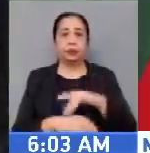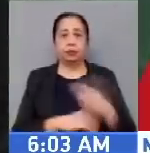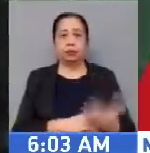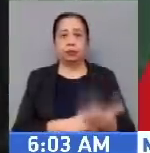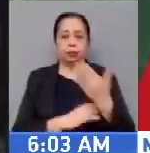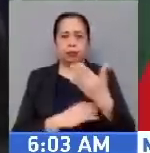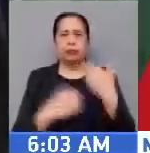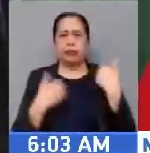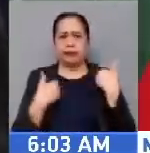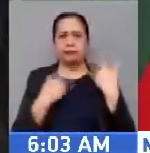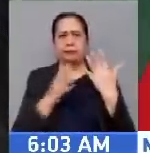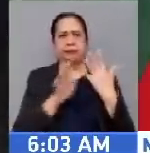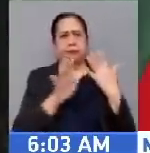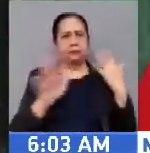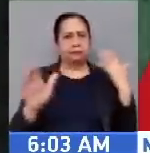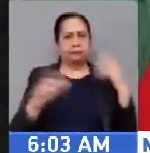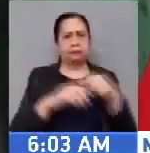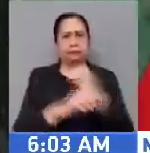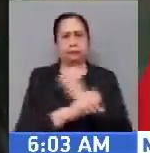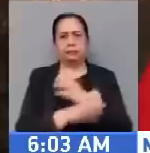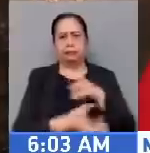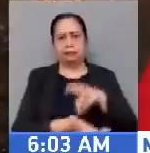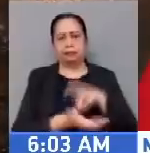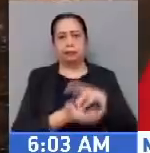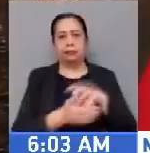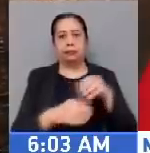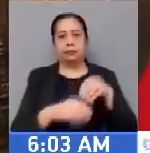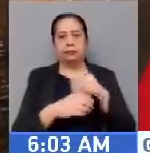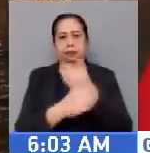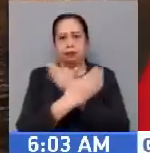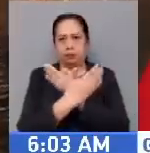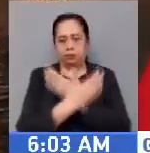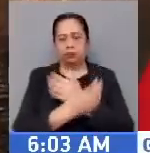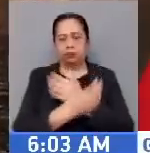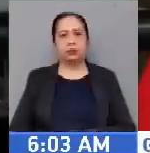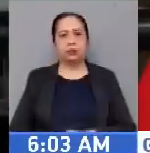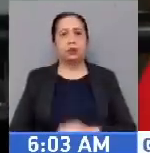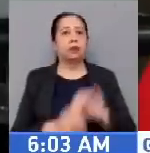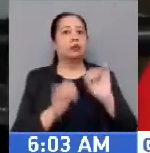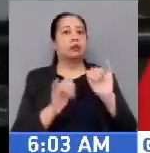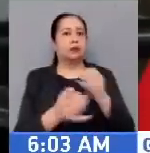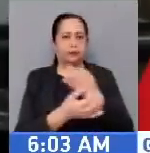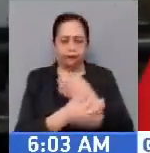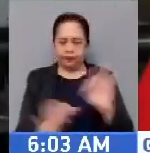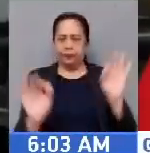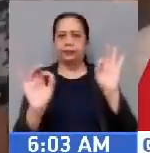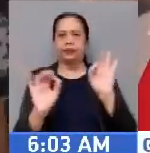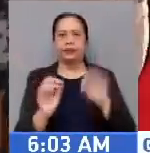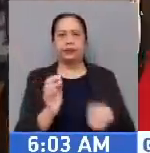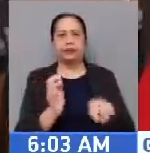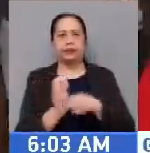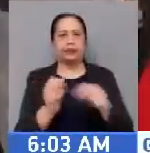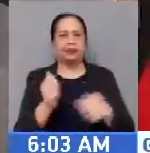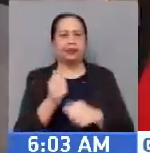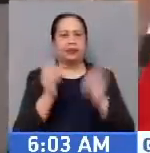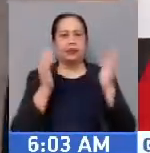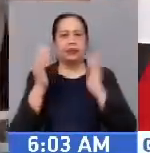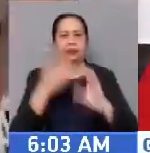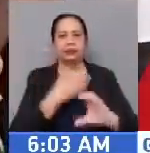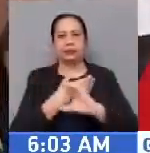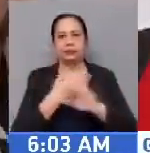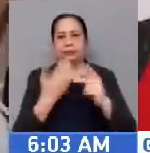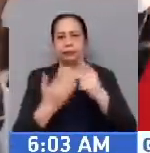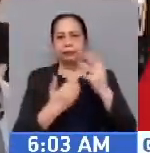ng mga pasahero sa EDSA Carousel Station sa Monumento. Nananatiling libre ang sakay sa ilalim ng service contracting program ng